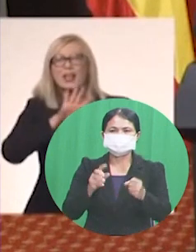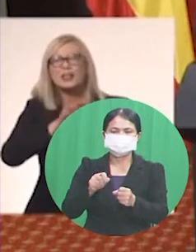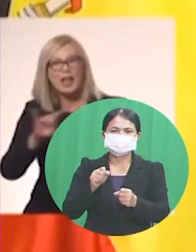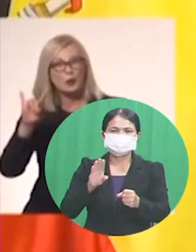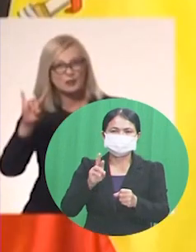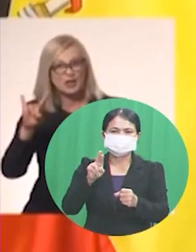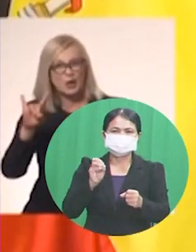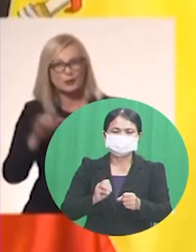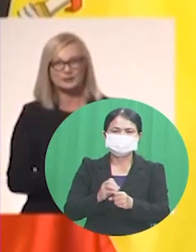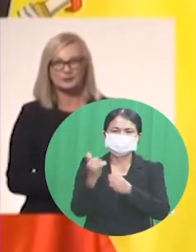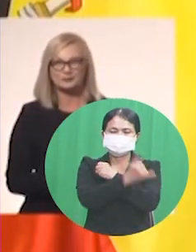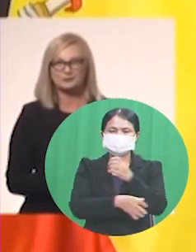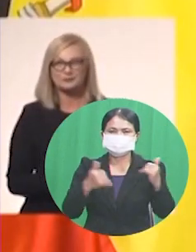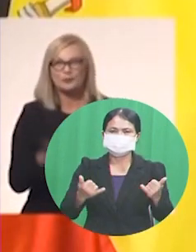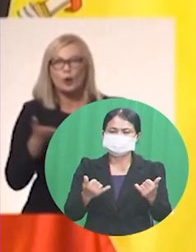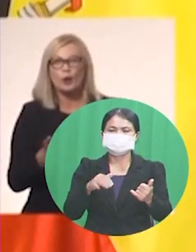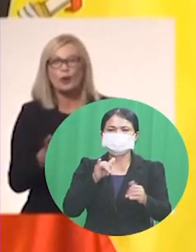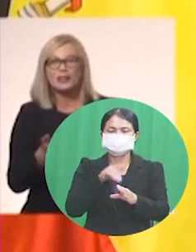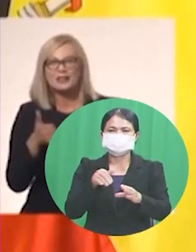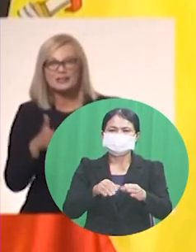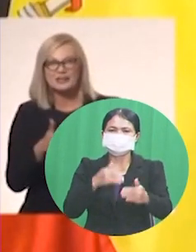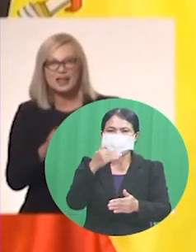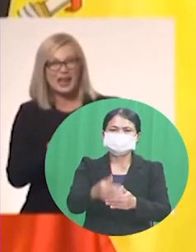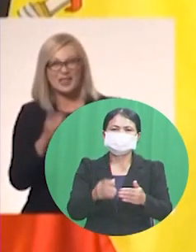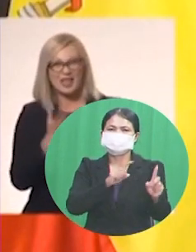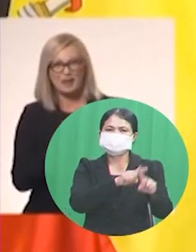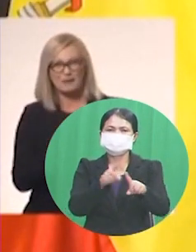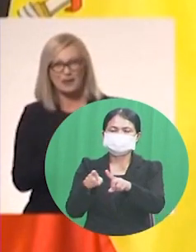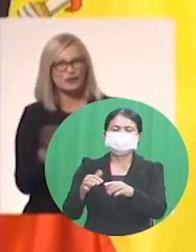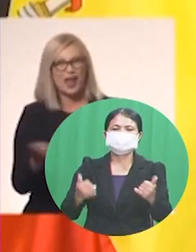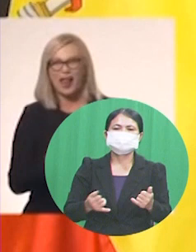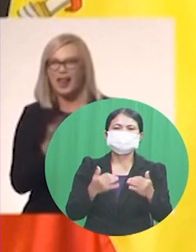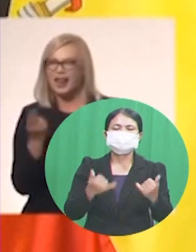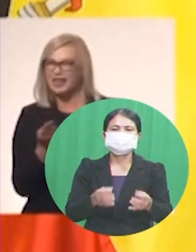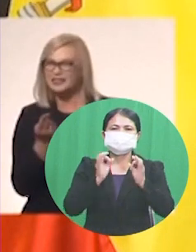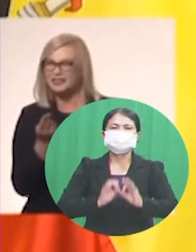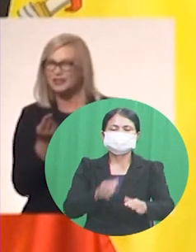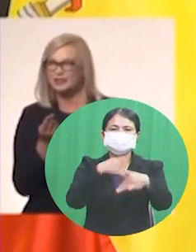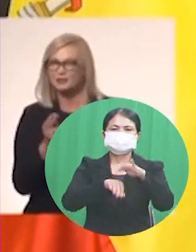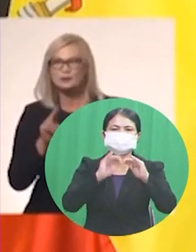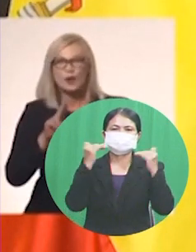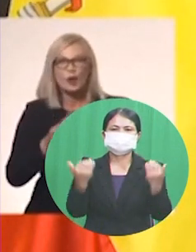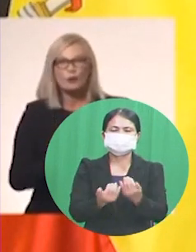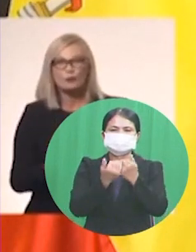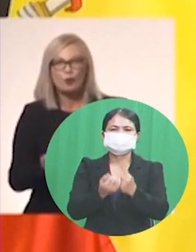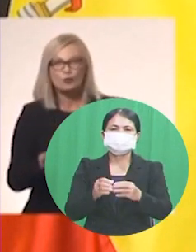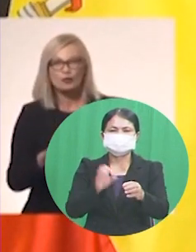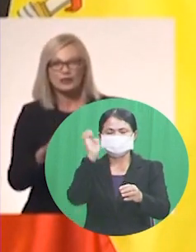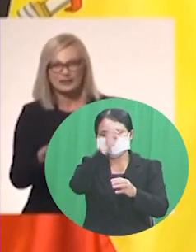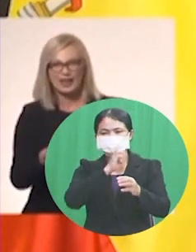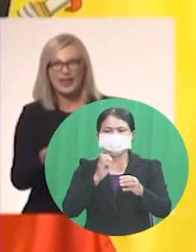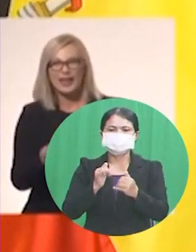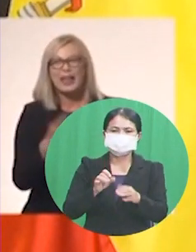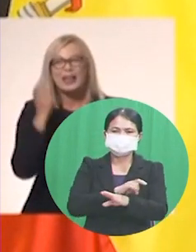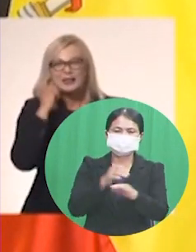ក្រូផងដែរដែលប្រទេសទាំងនេះកំពុងស្ថិតក្នុងដំណាក់កាលខុសៗគ្នាក្នុងនីតិវិធីចូលជាសមាជិកក្នុងប្លុកអឺរ៉ុប